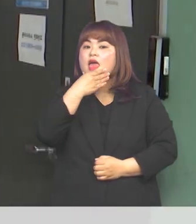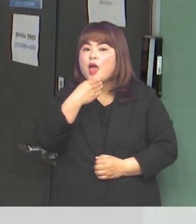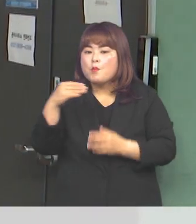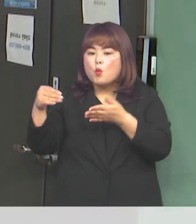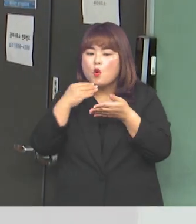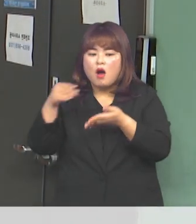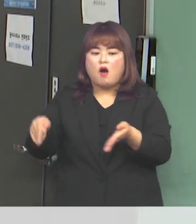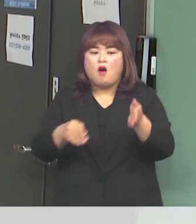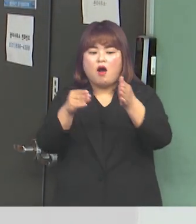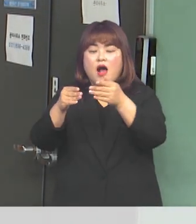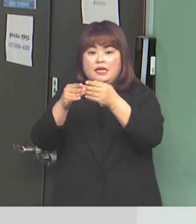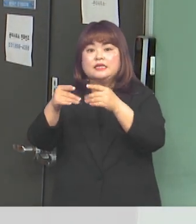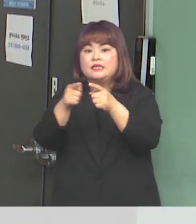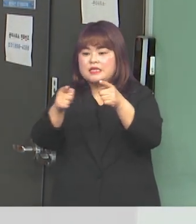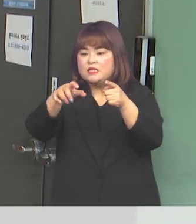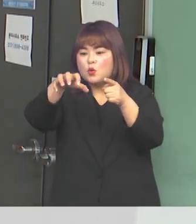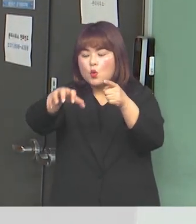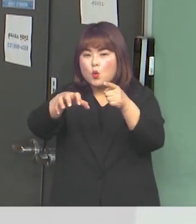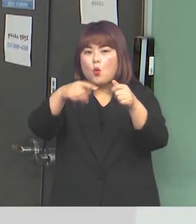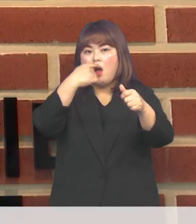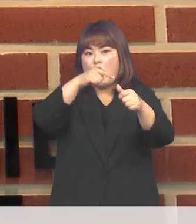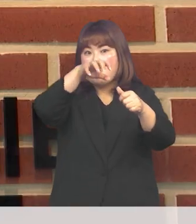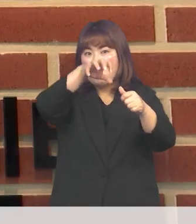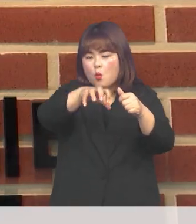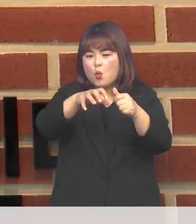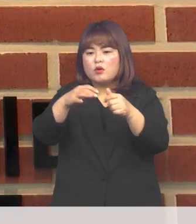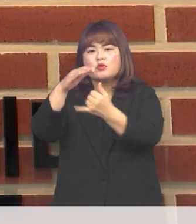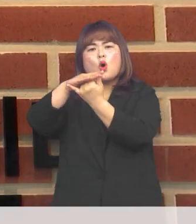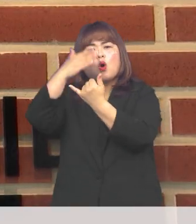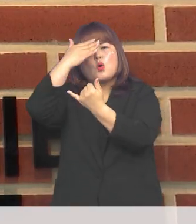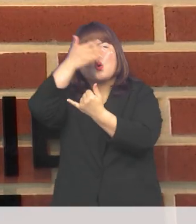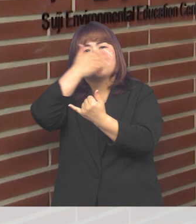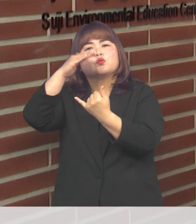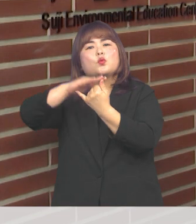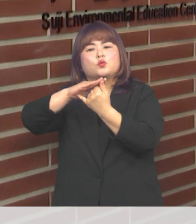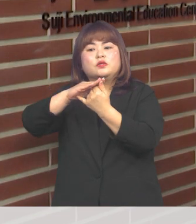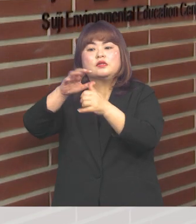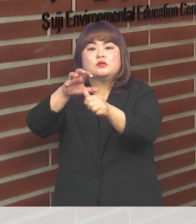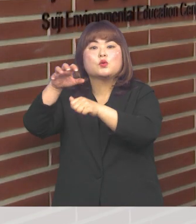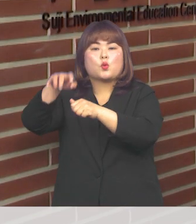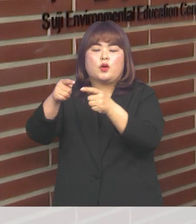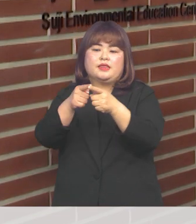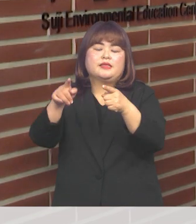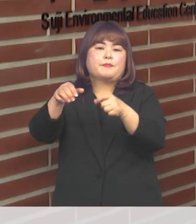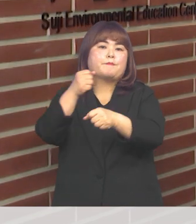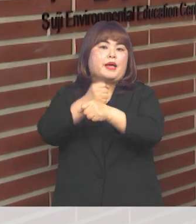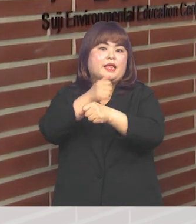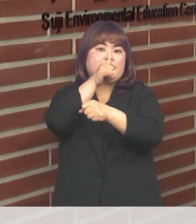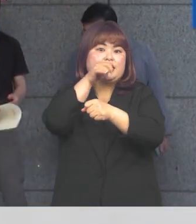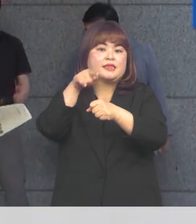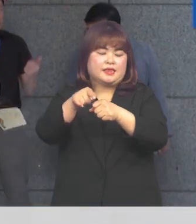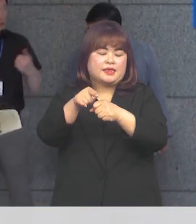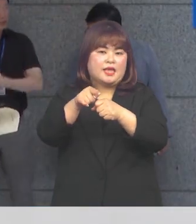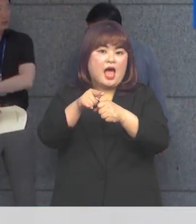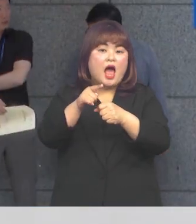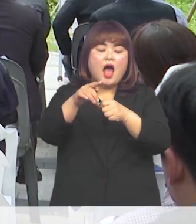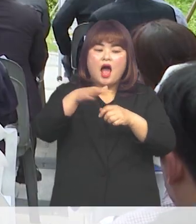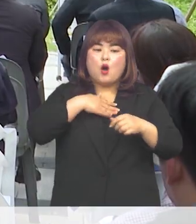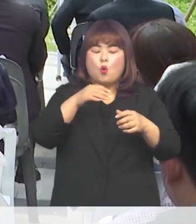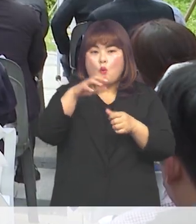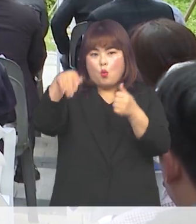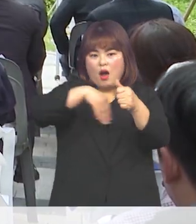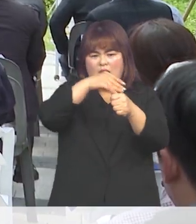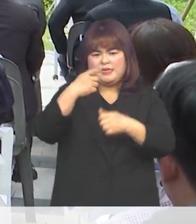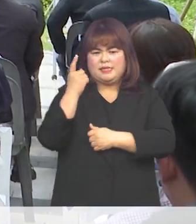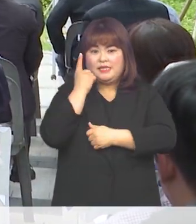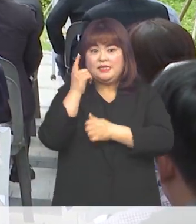1층에 환경교육장, 청소년 이용 공간 등으로 마련됐습니다. 개관식은 지구 환경 지킴이 백인 선언식,